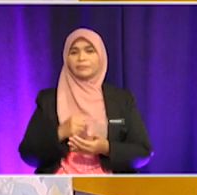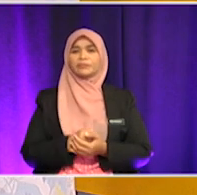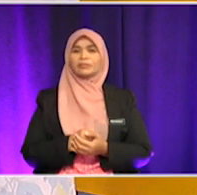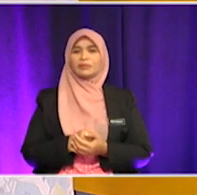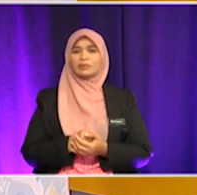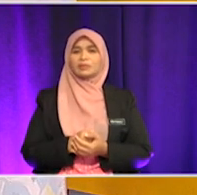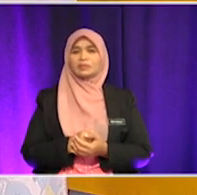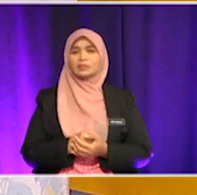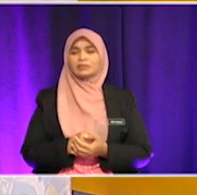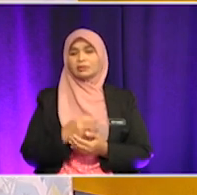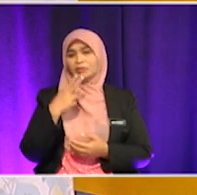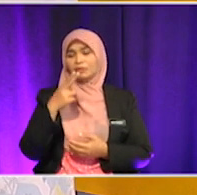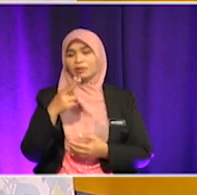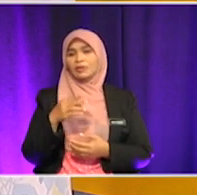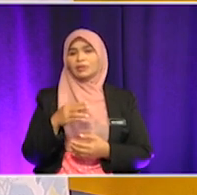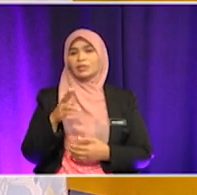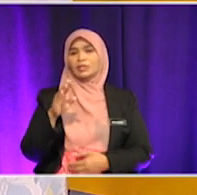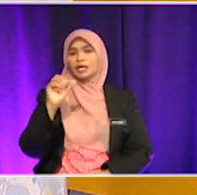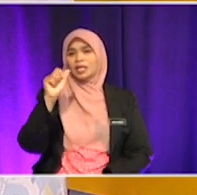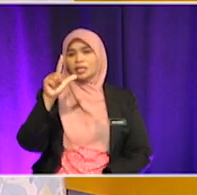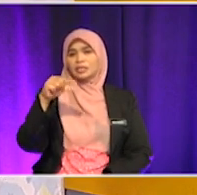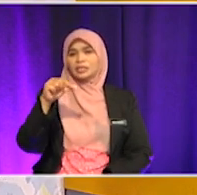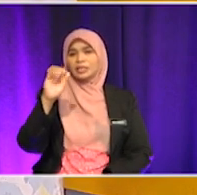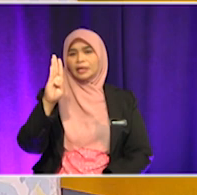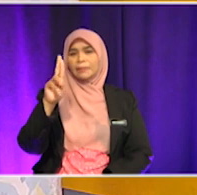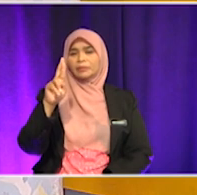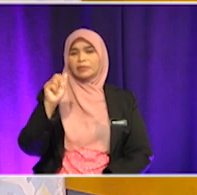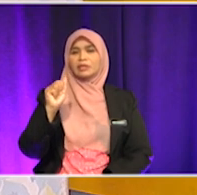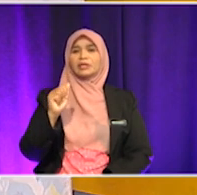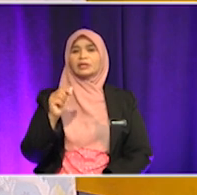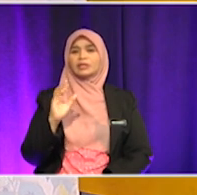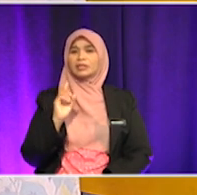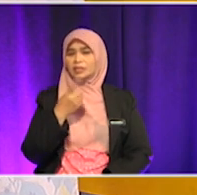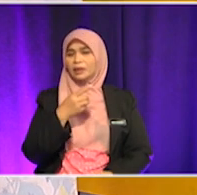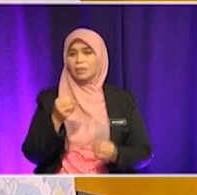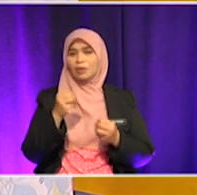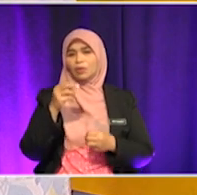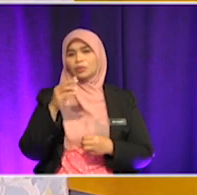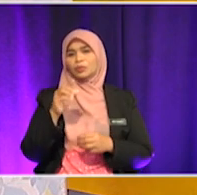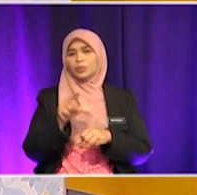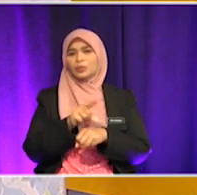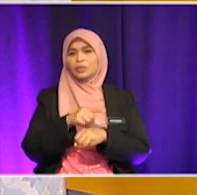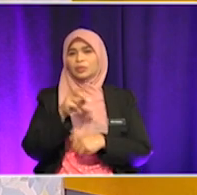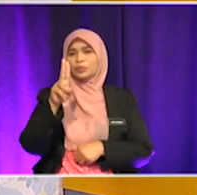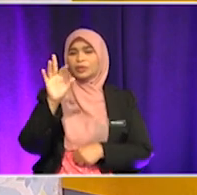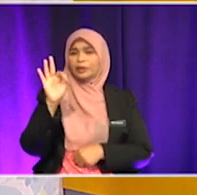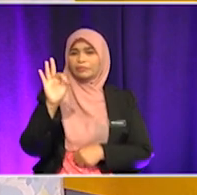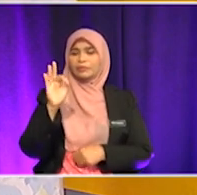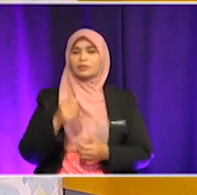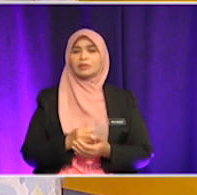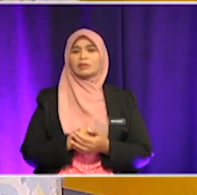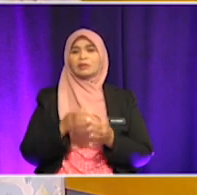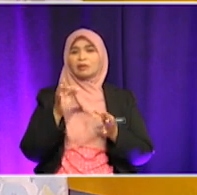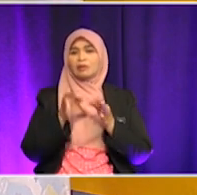terpulang. Katakanlah sebutan algebra tu kita nak gunakan sebagai 2M. Okey, itu dipanggil sebagai sebutan algebra. Okey, kalau